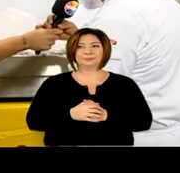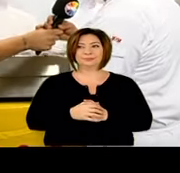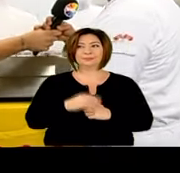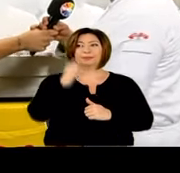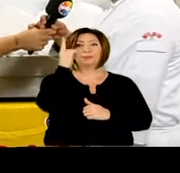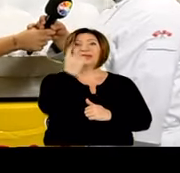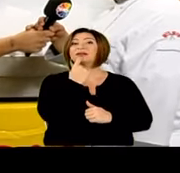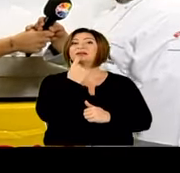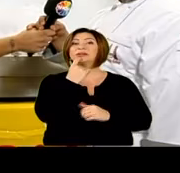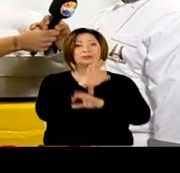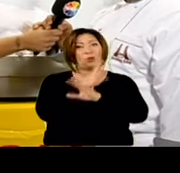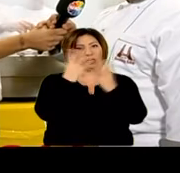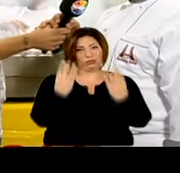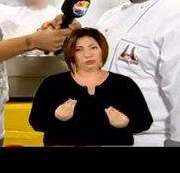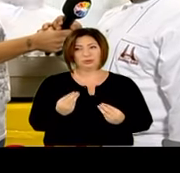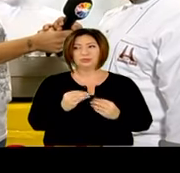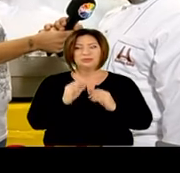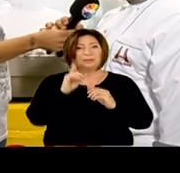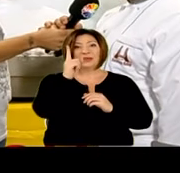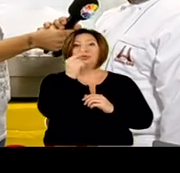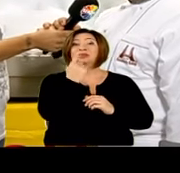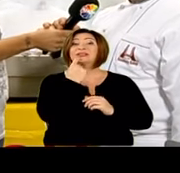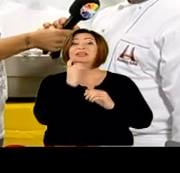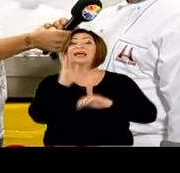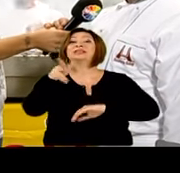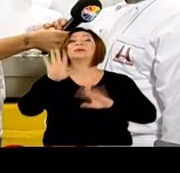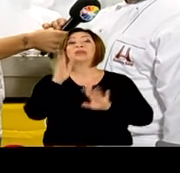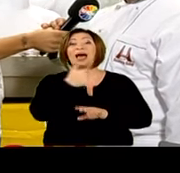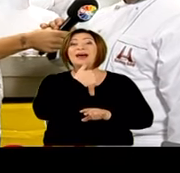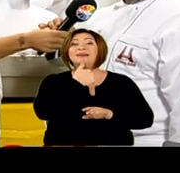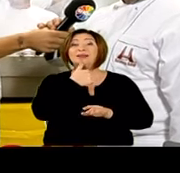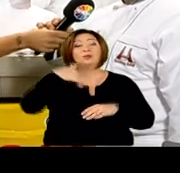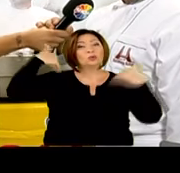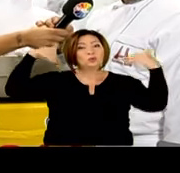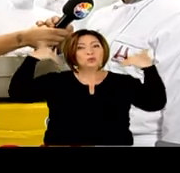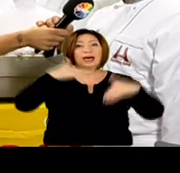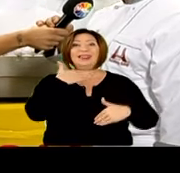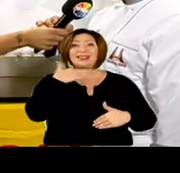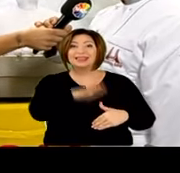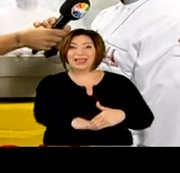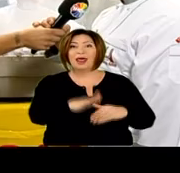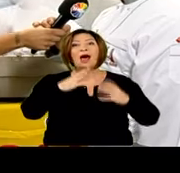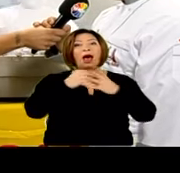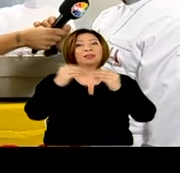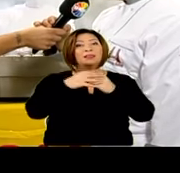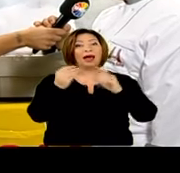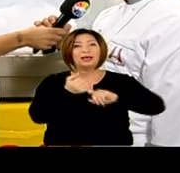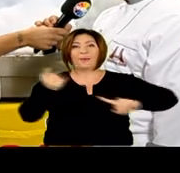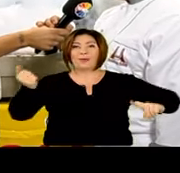1 yaşını doldurmuş, 1,5 yaşını geçmemiş erkek kuzu etinden Adana kebabı hazırladık biz